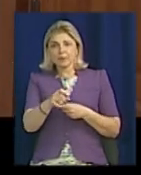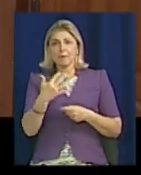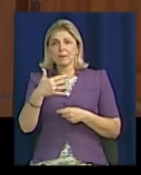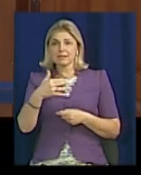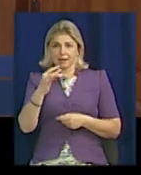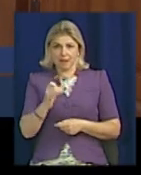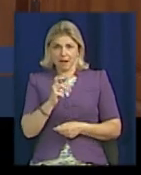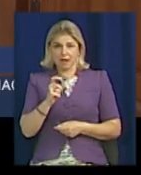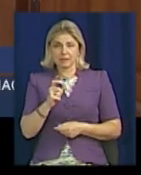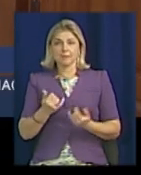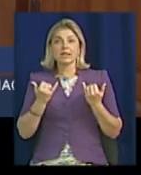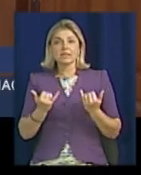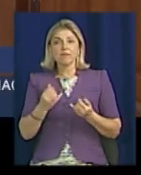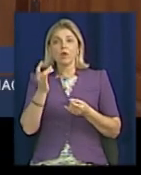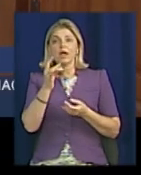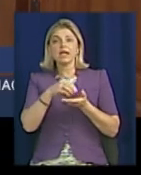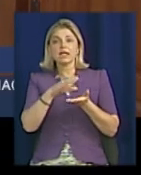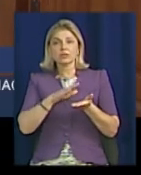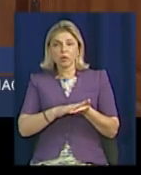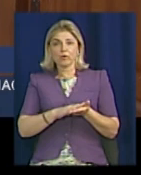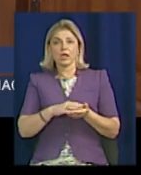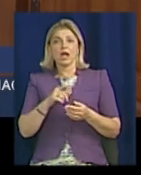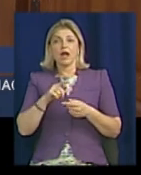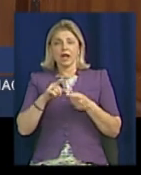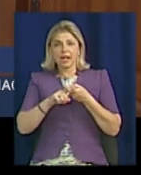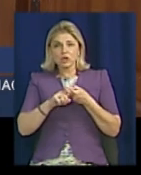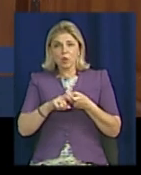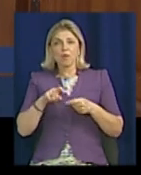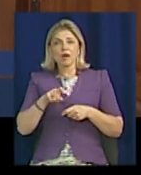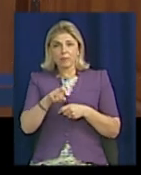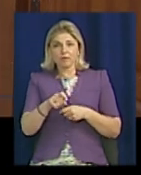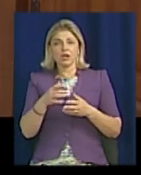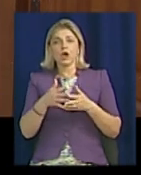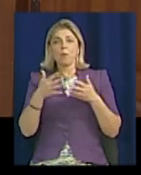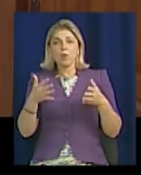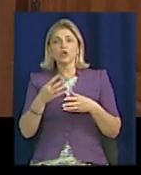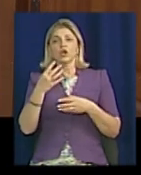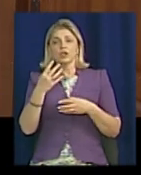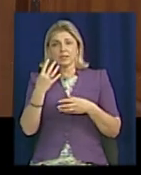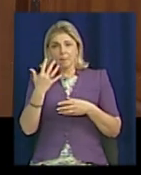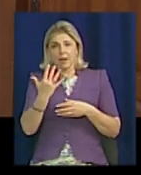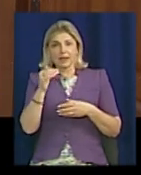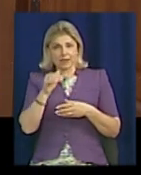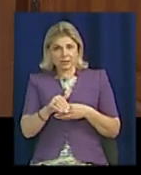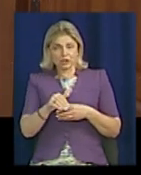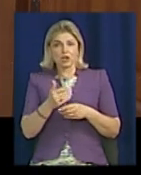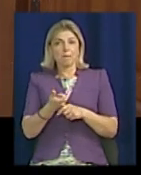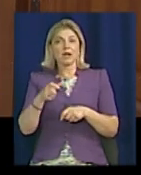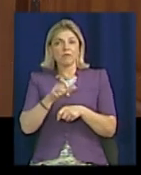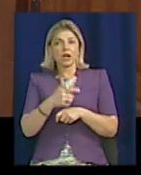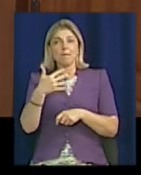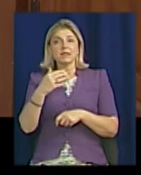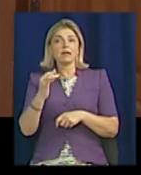На сьогоднішній день ми реєструємо індекс лактозопозитивної кишкової палички понад 240 тисяч при нормі 5 тисяч, тобто 50